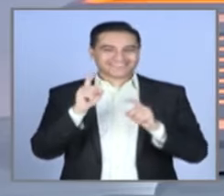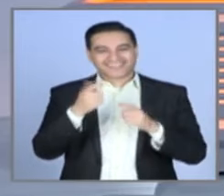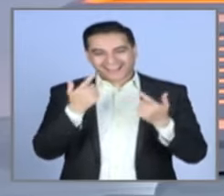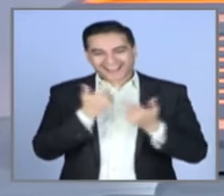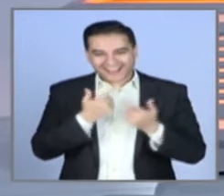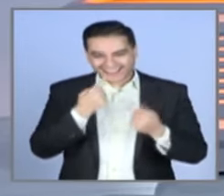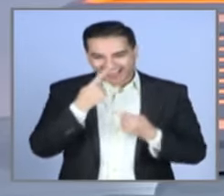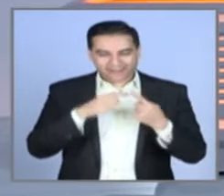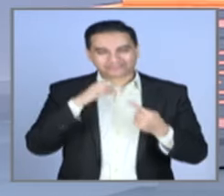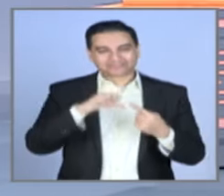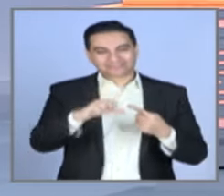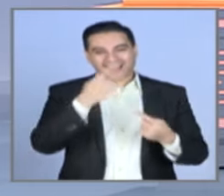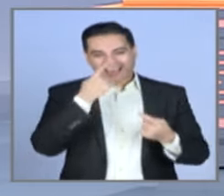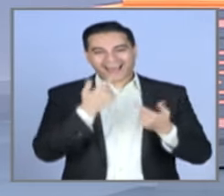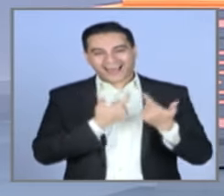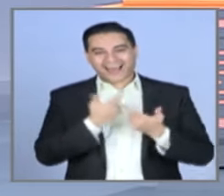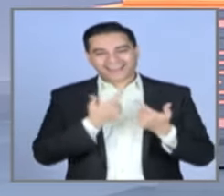عليك. الله الله.